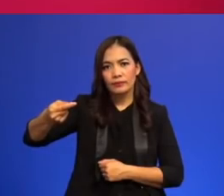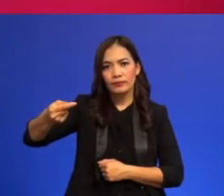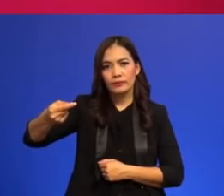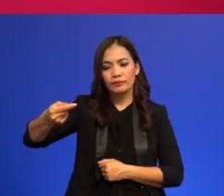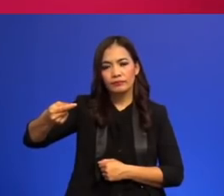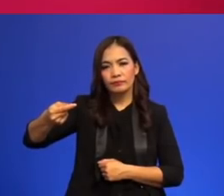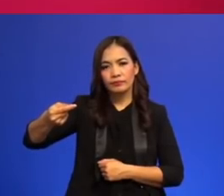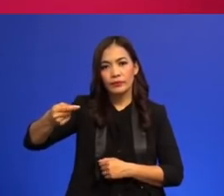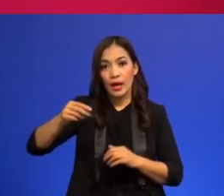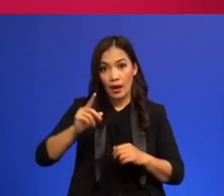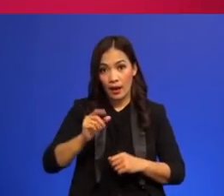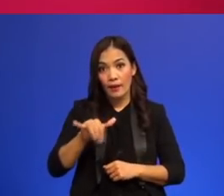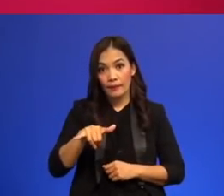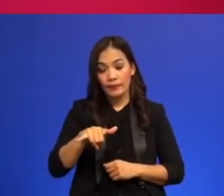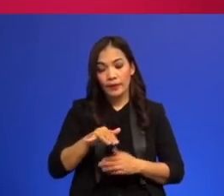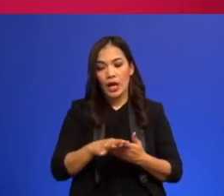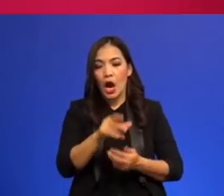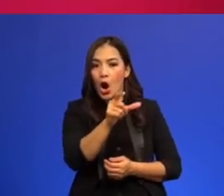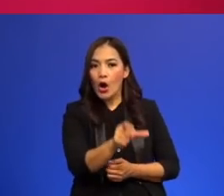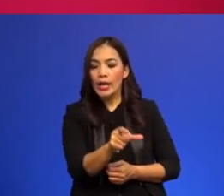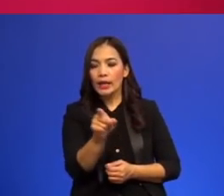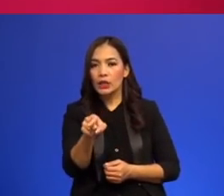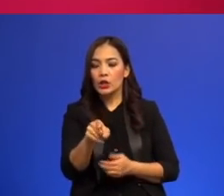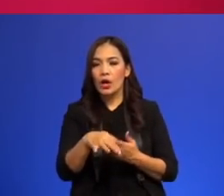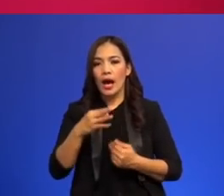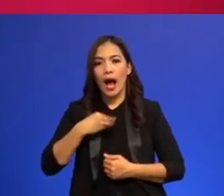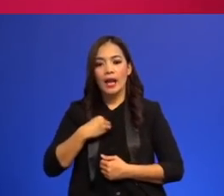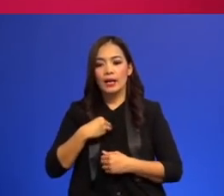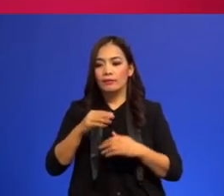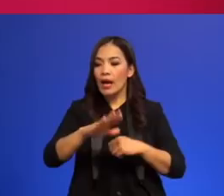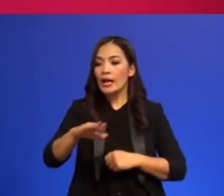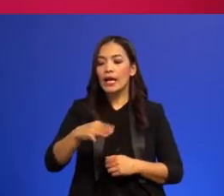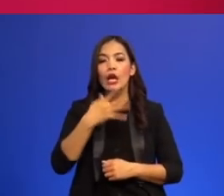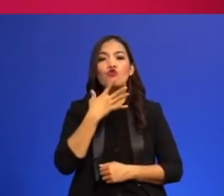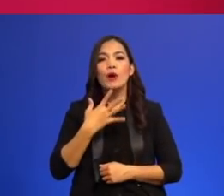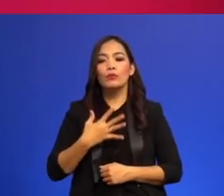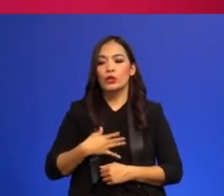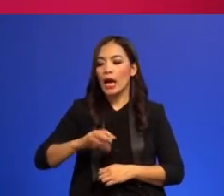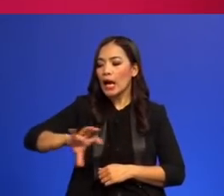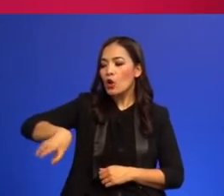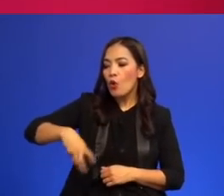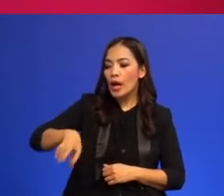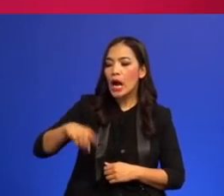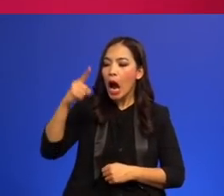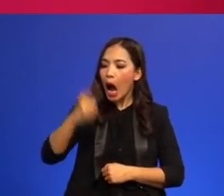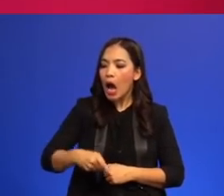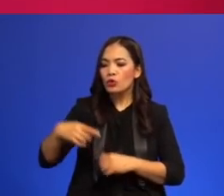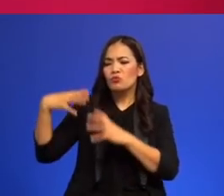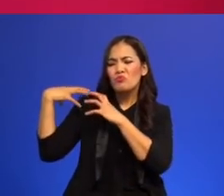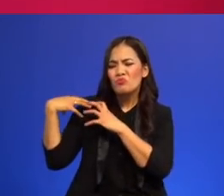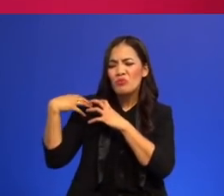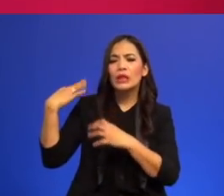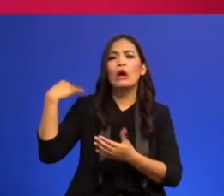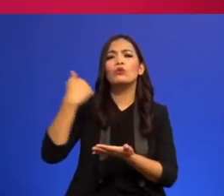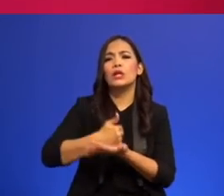Tidak jarang orang tersebut, maksud saya anak yang sudah punya keluarga, harus memikul